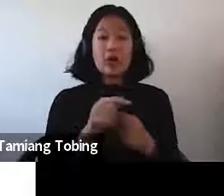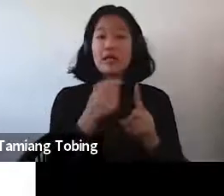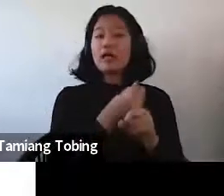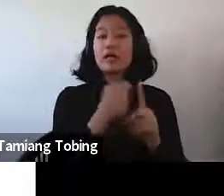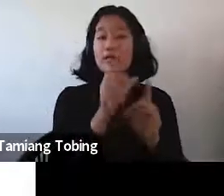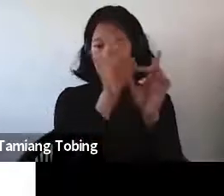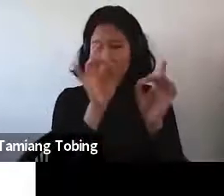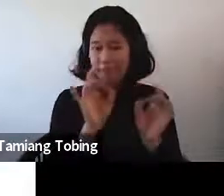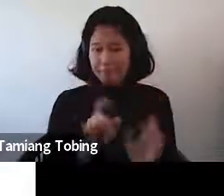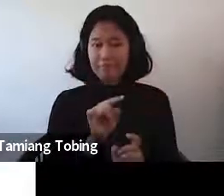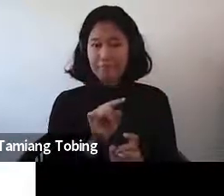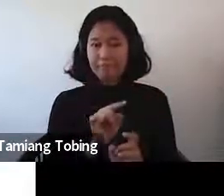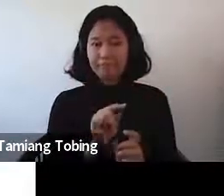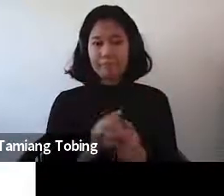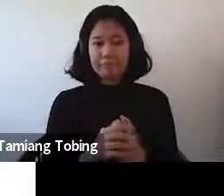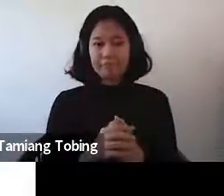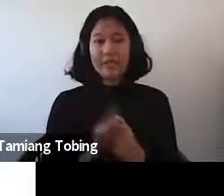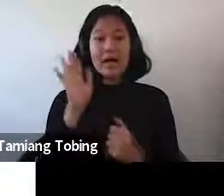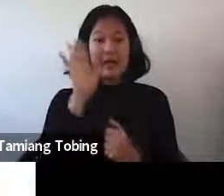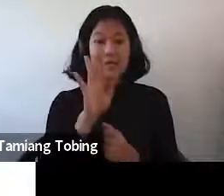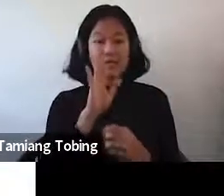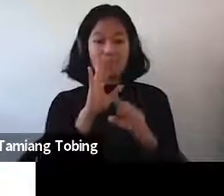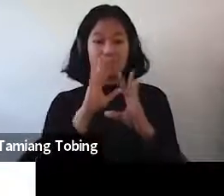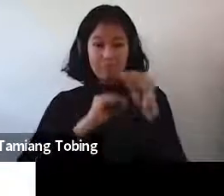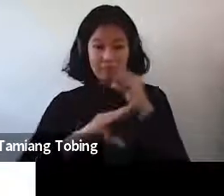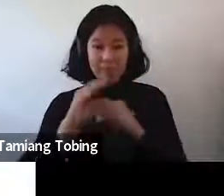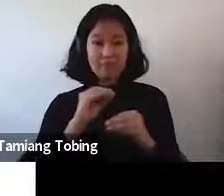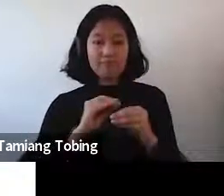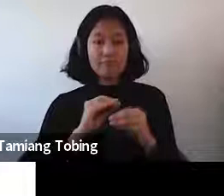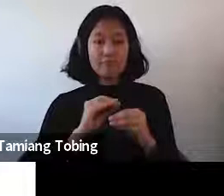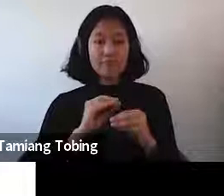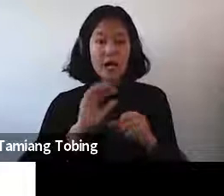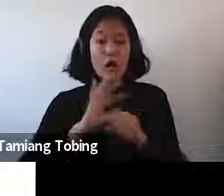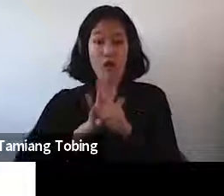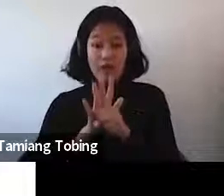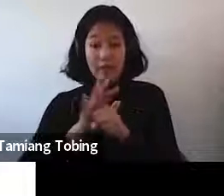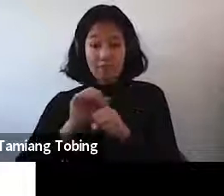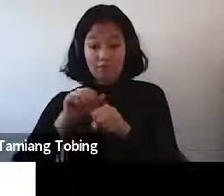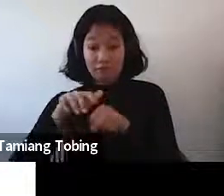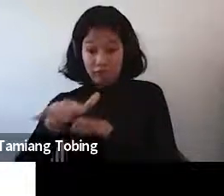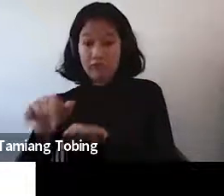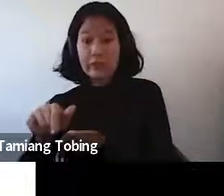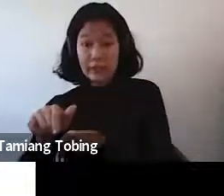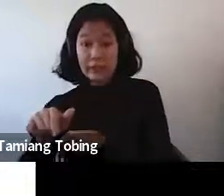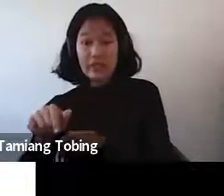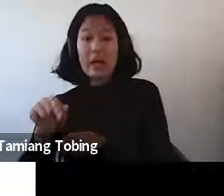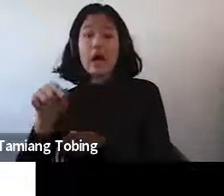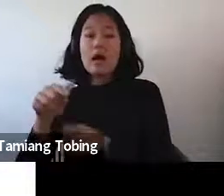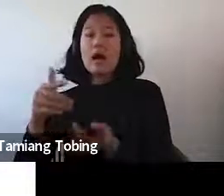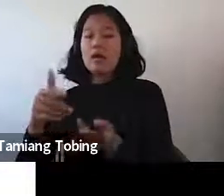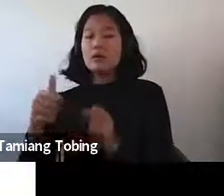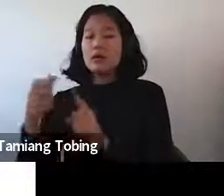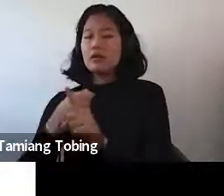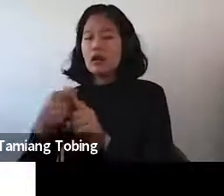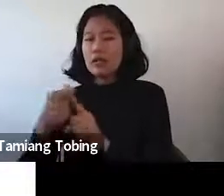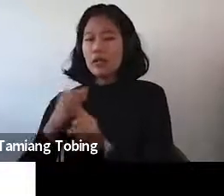kekerasannya. Nanti saya akan bicarakan bahwa selama COVID itu ada kecenderungan bahwa kekerasan